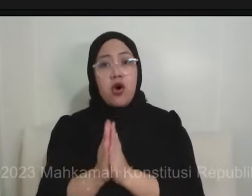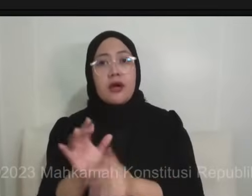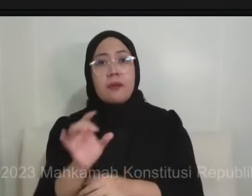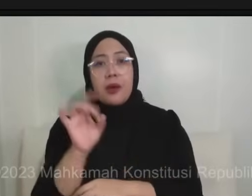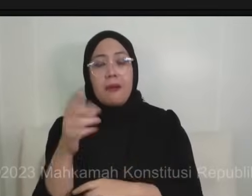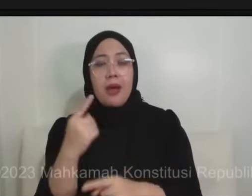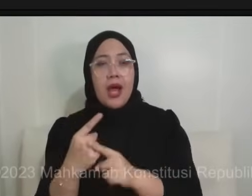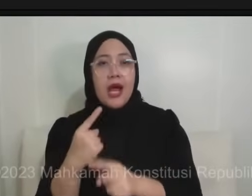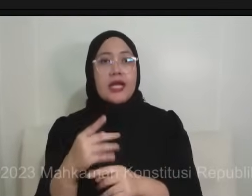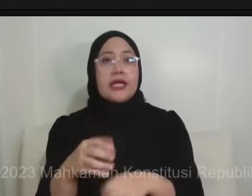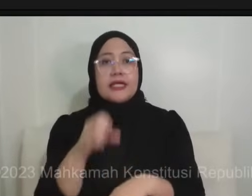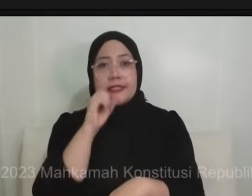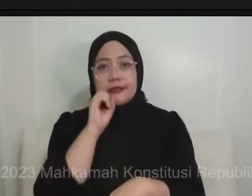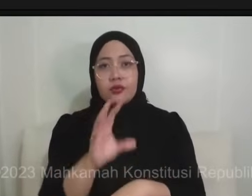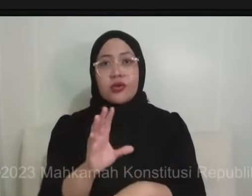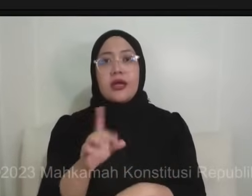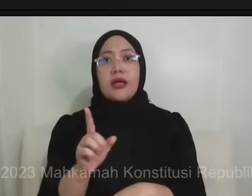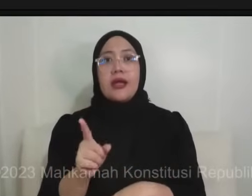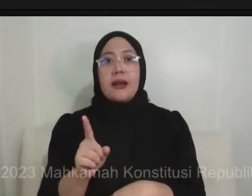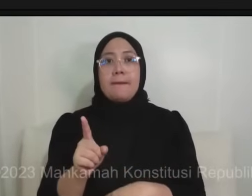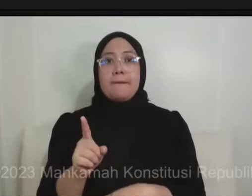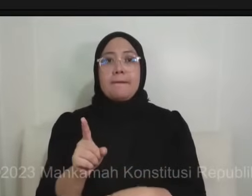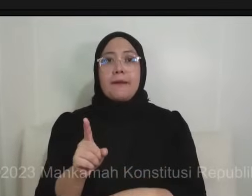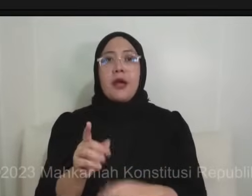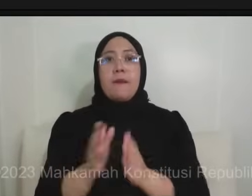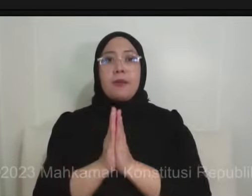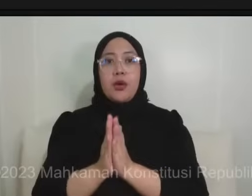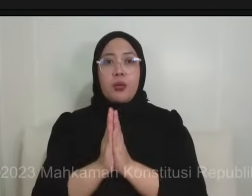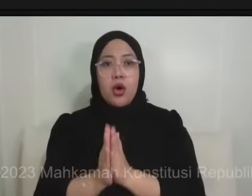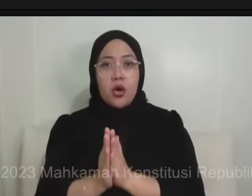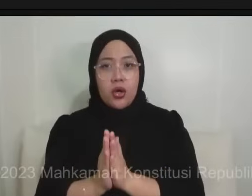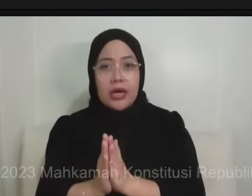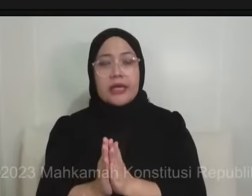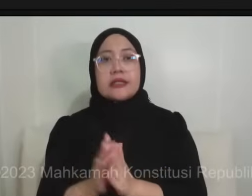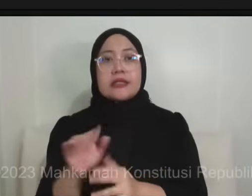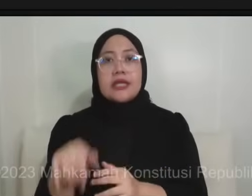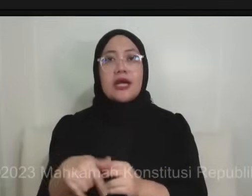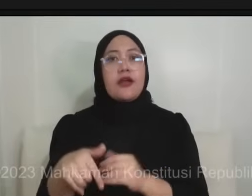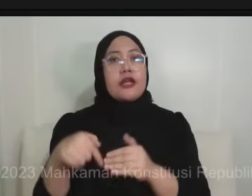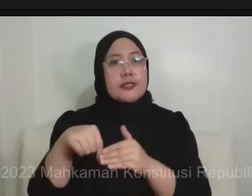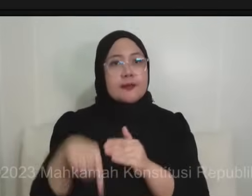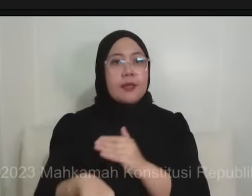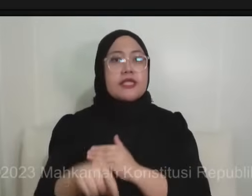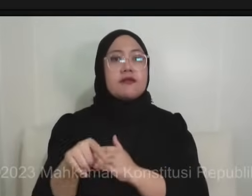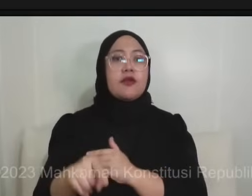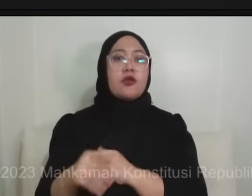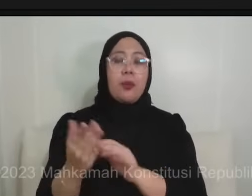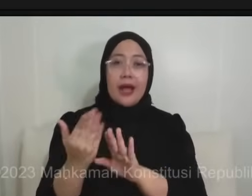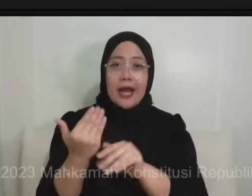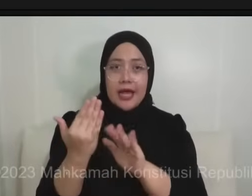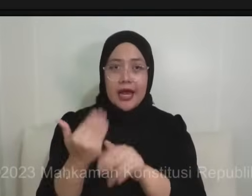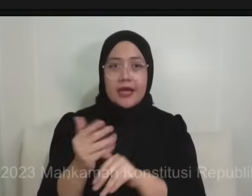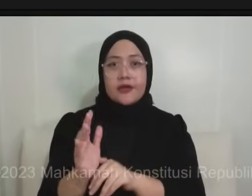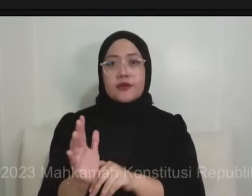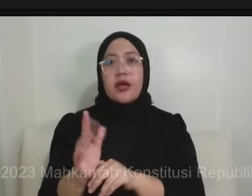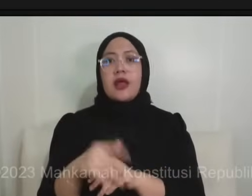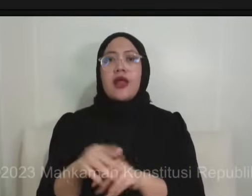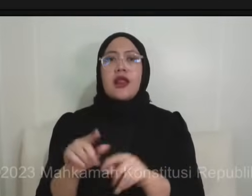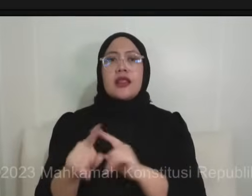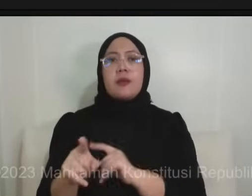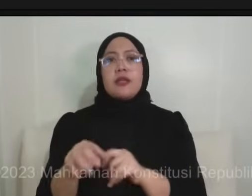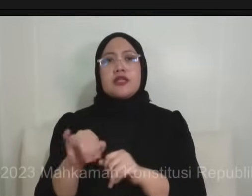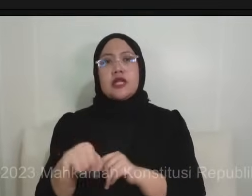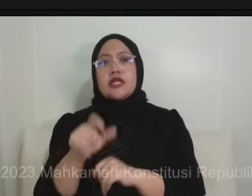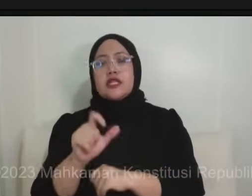disebutkan dalam permohonanpemohon secara spfik berkali-kali tidak meemi syarat menjadi calon